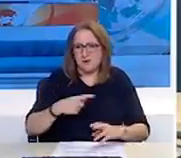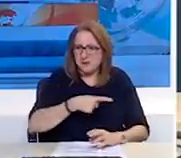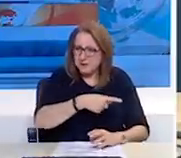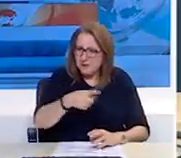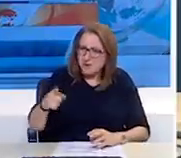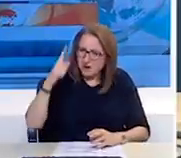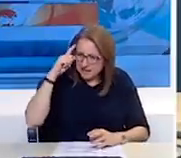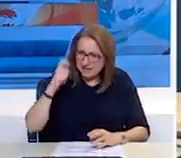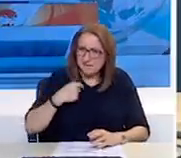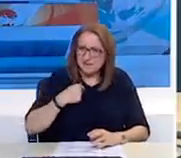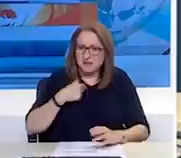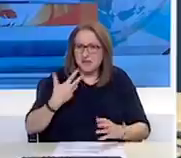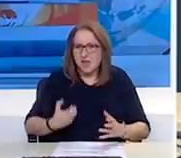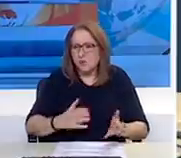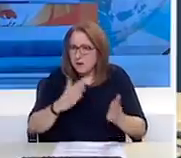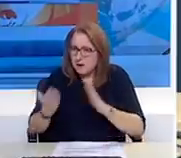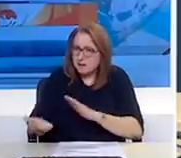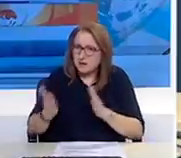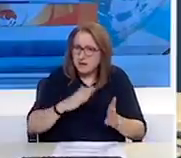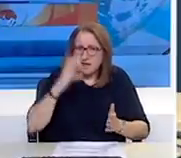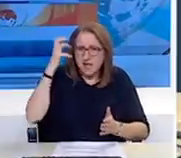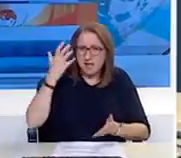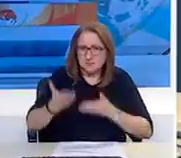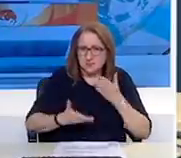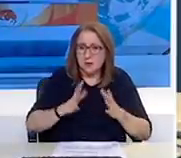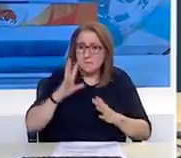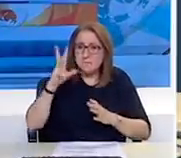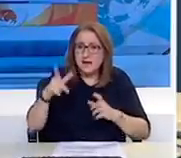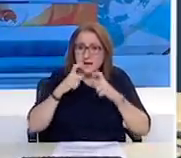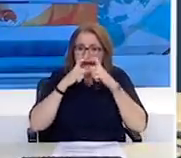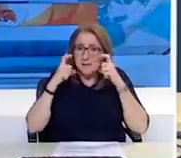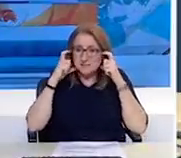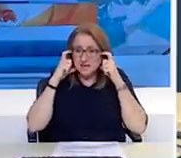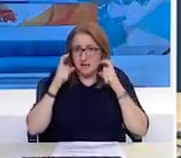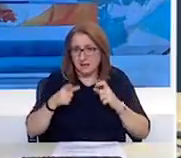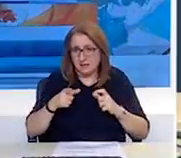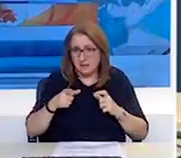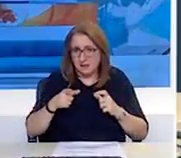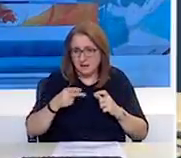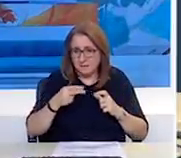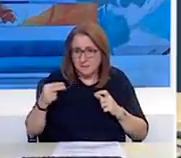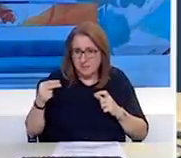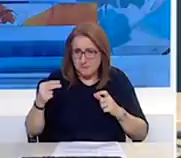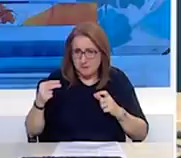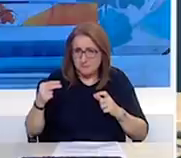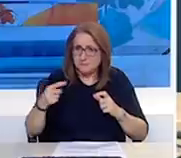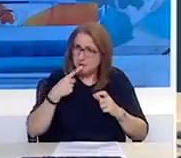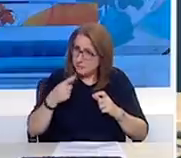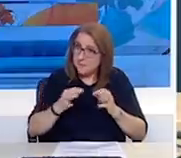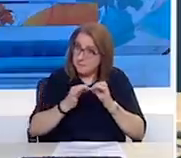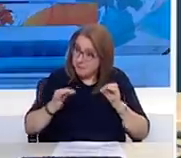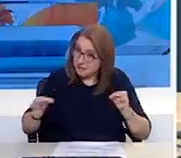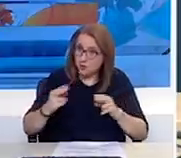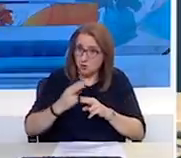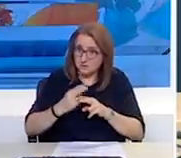και τα επιστημονικά επιχειρήματα από τη μία και την άλλη πλευρά. Ακόμα και για το επιχείρημα της μάσκας. Έτσι, υπάρχει σαν συμπληρωματικό μέτρο, είναι πολύ